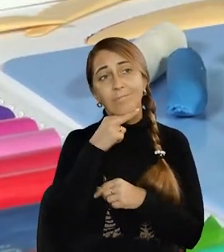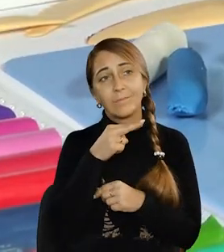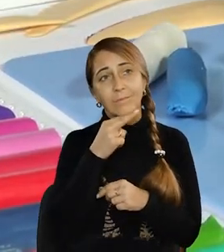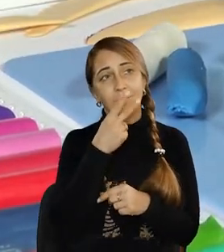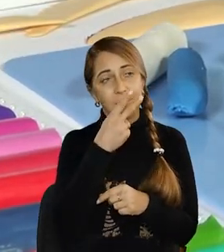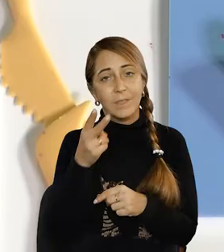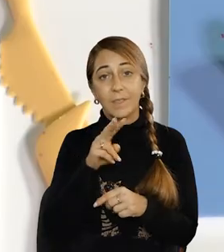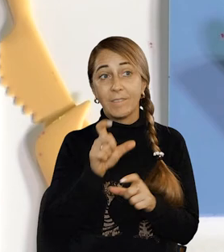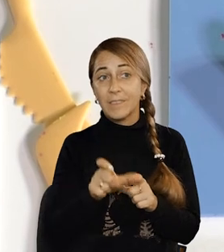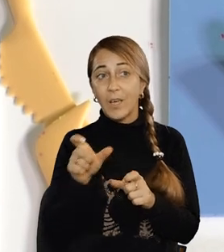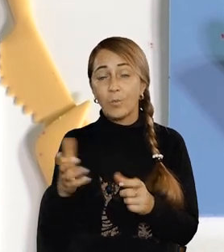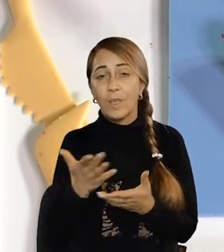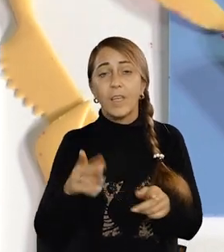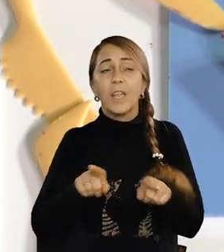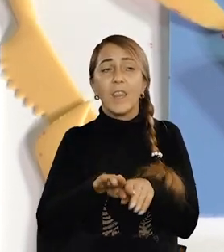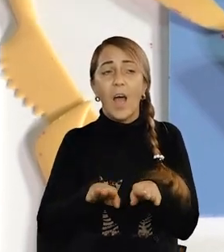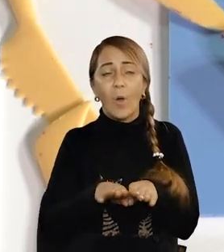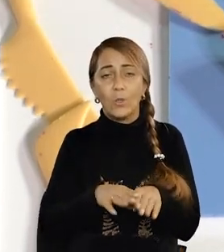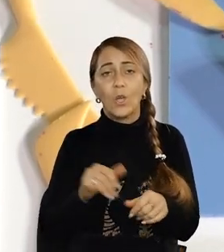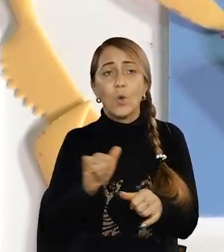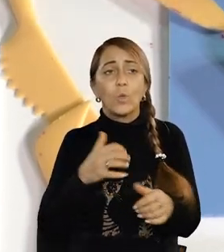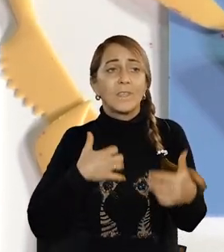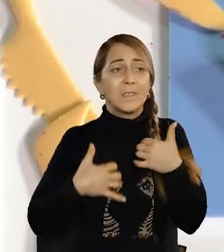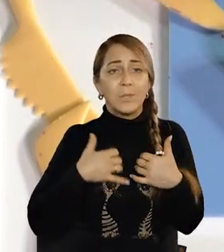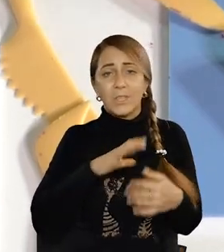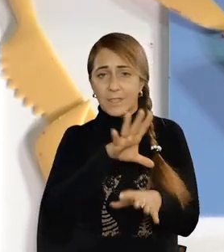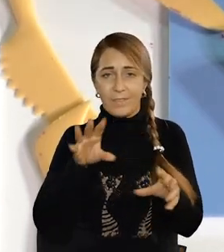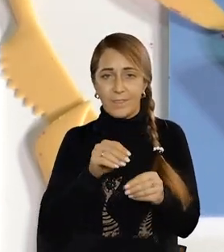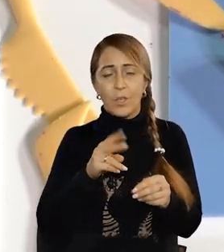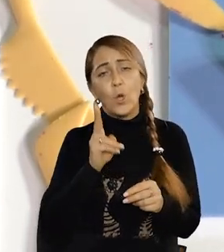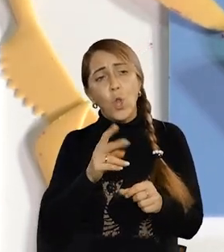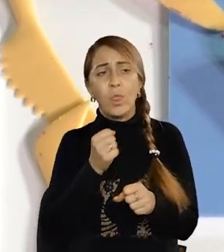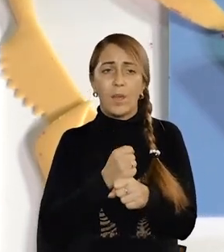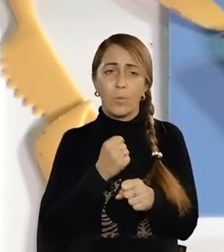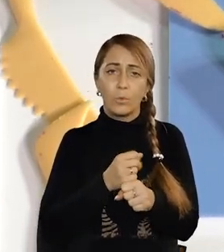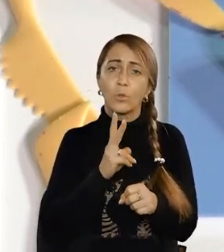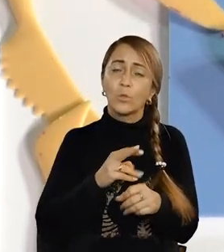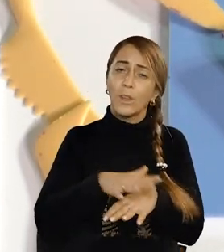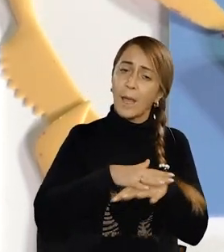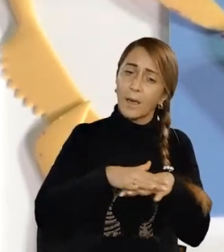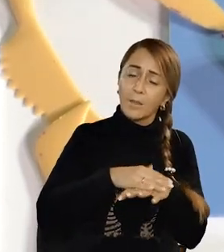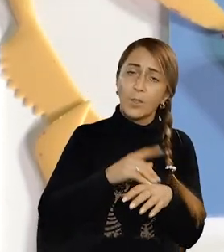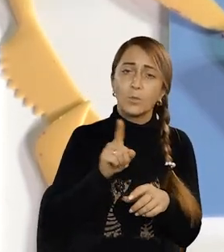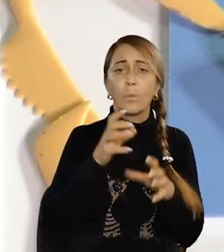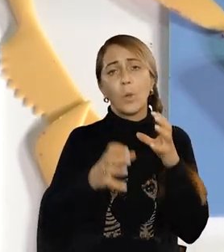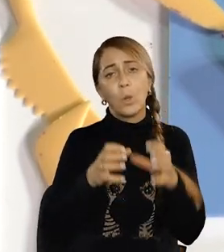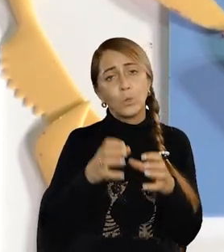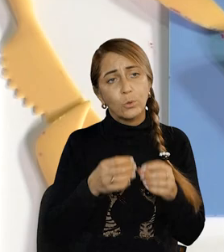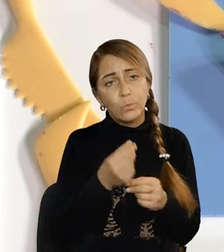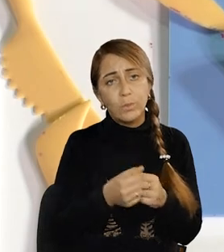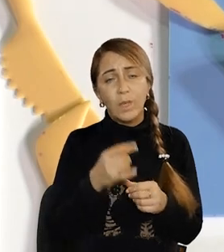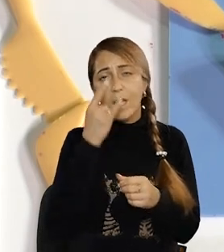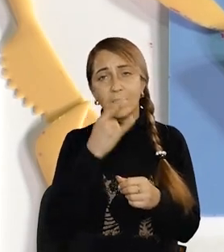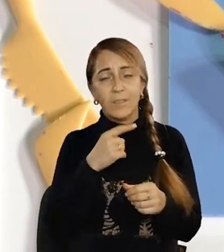за пасажирами, які також зранку кудись поспішали. Хто на роботу, хто на ринок за свіже молочко. А за